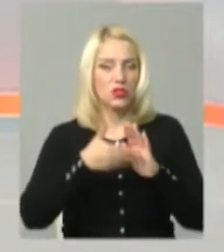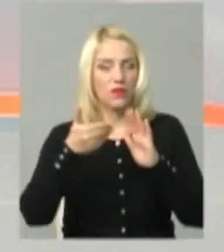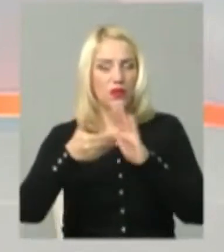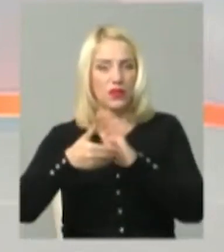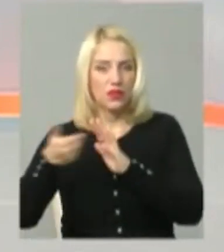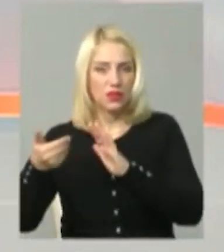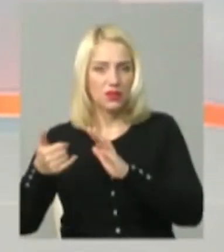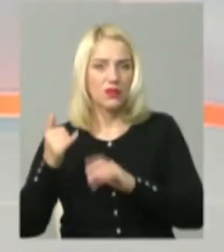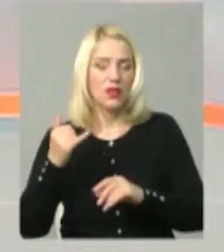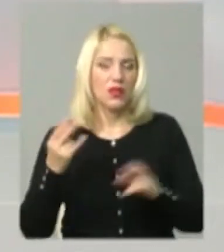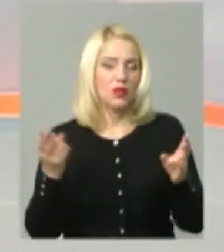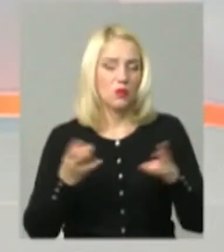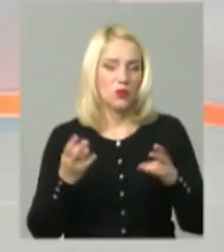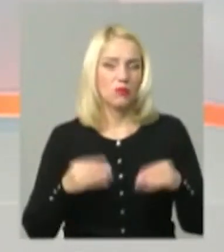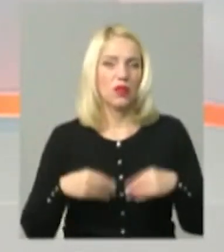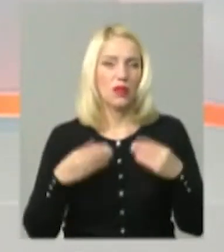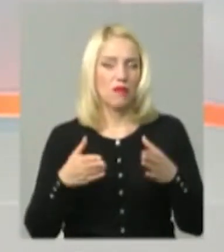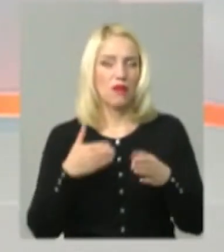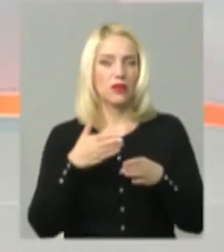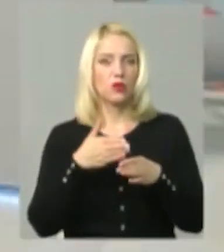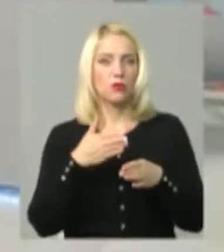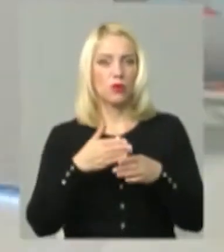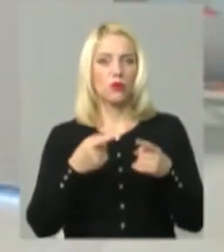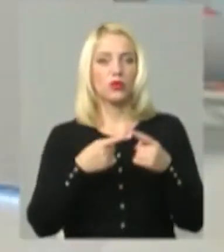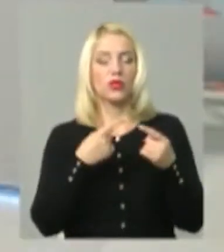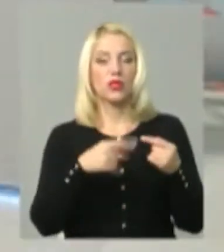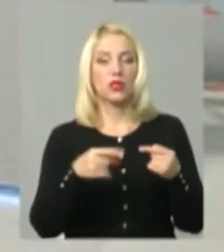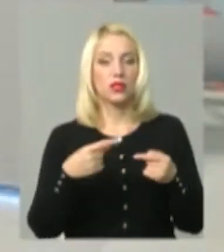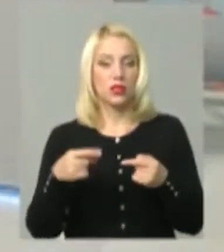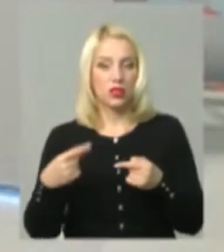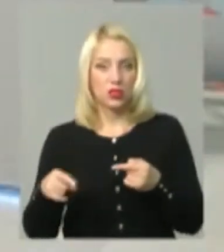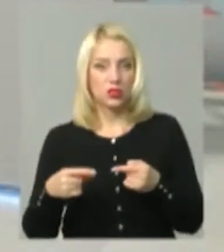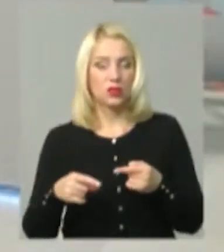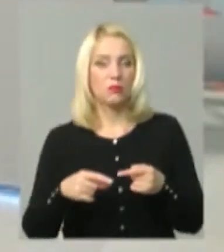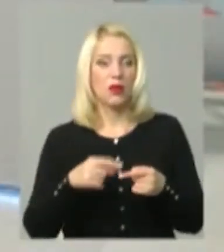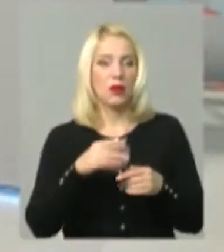необхідності десь надавати допомогу іншим підрозділам або дільничному і так далі.